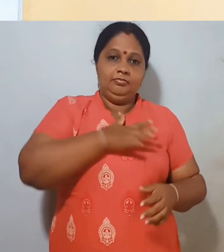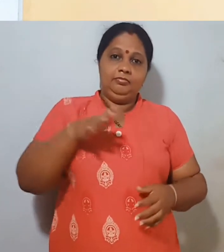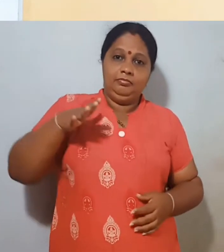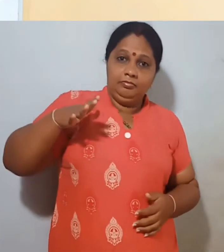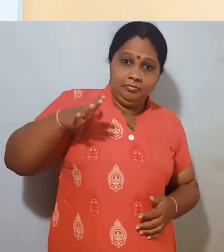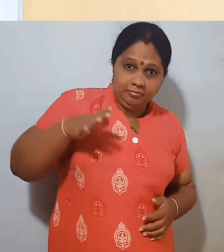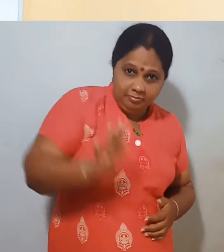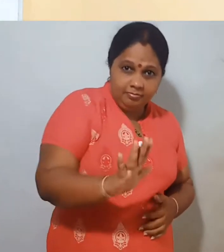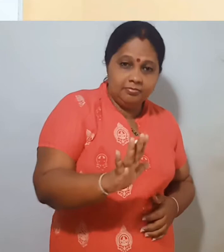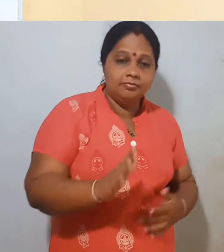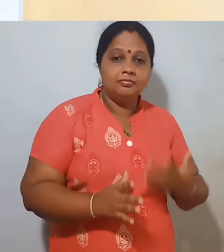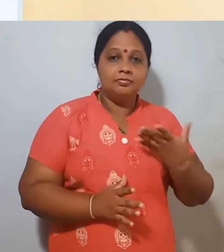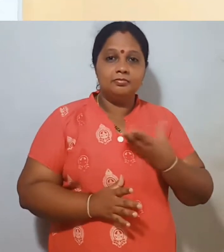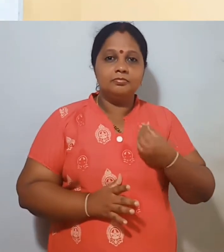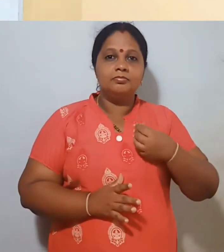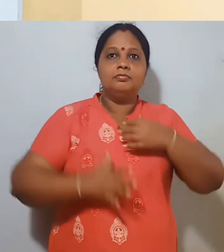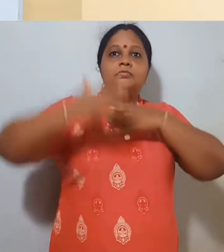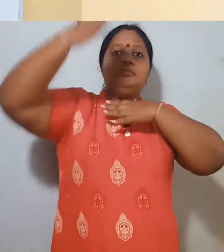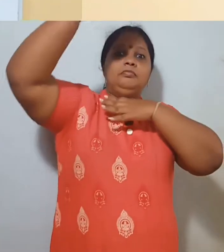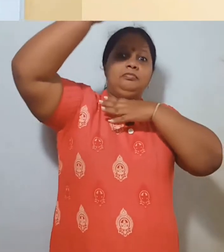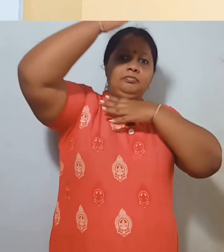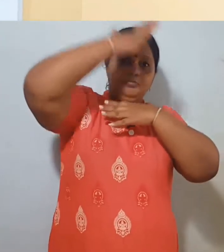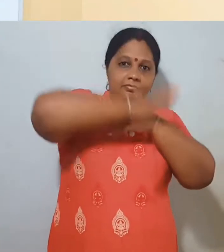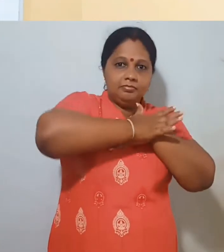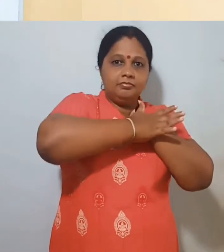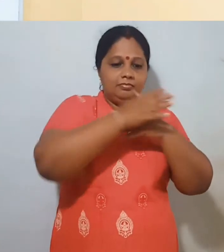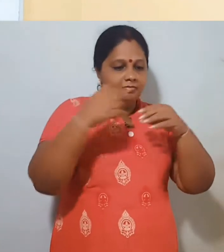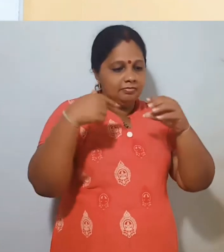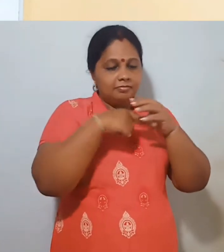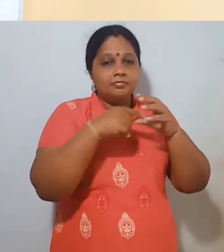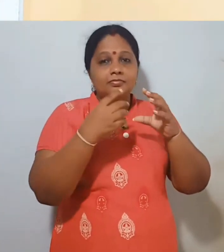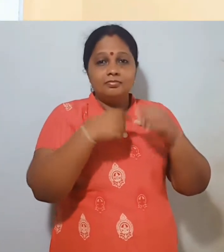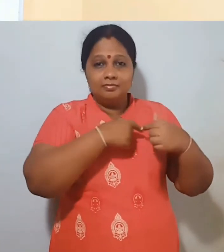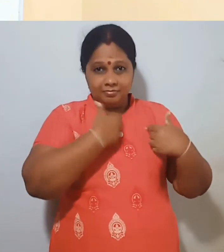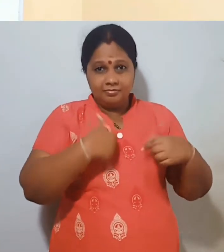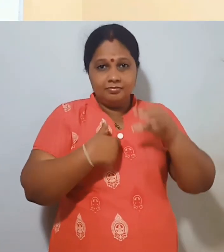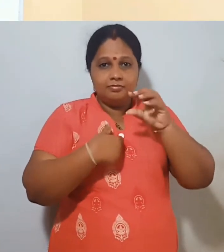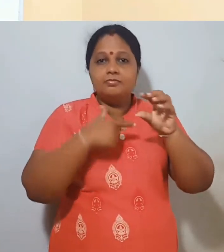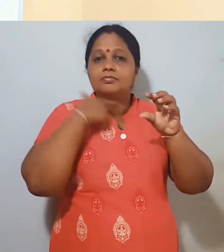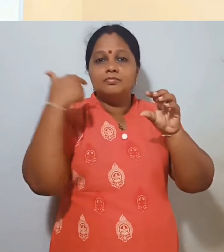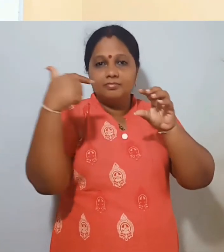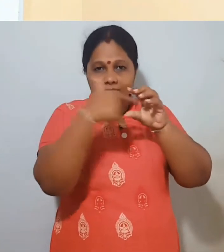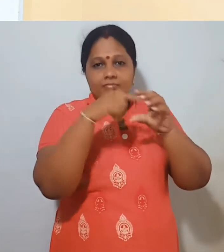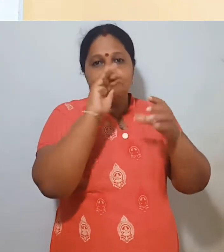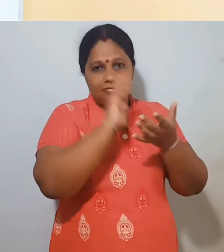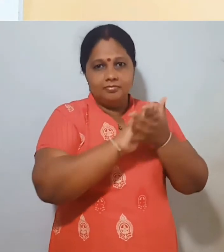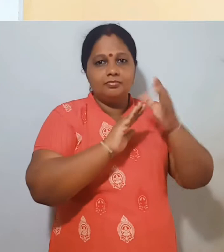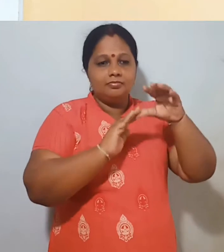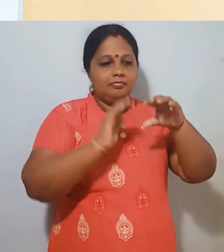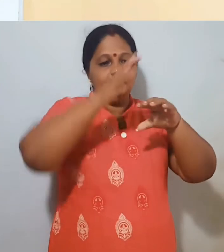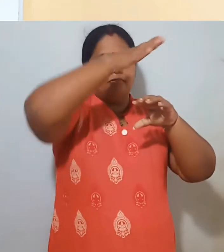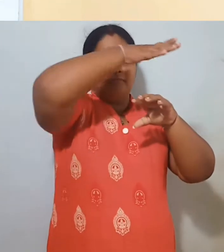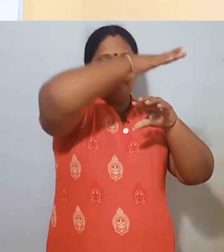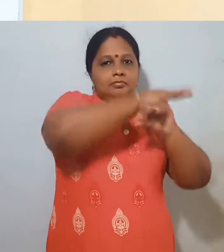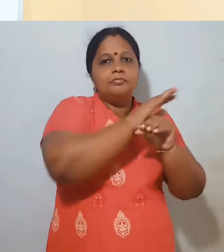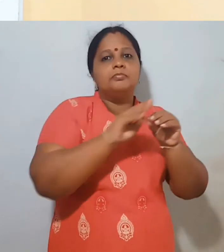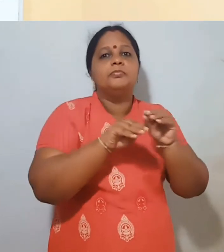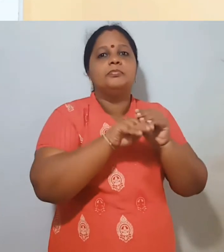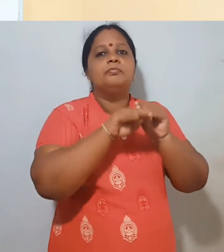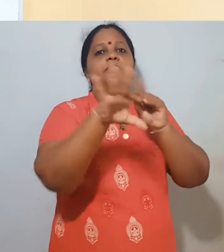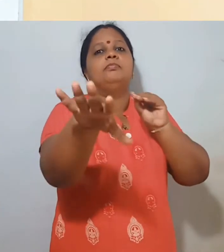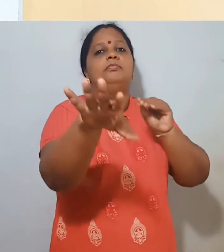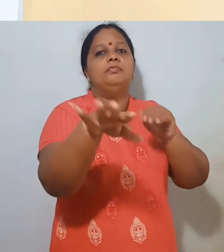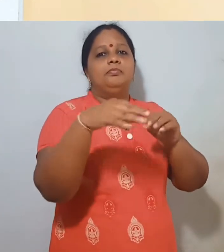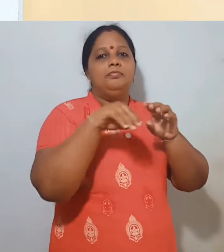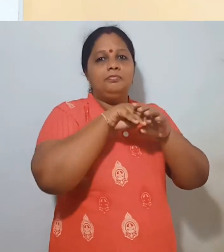ஹார்ட்டுக்குள்ள இருக்கிற ரத்தம் வெளியில பம்ப் பண்ணப்படணும். ரைட்? அந்த அளவுக்கு உங்களோட ஹார்ட்டை அமர்த்துற விசை இருக்க வேணும். கிட்டத்தட்ட